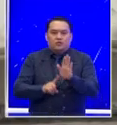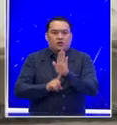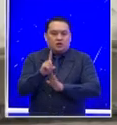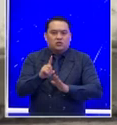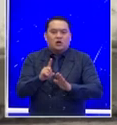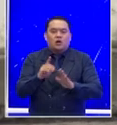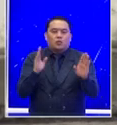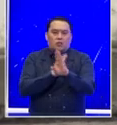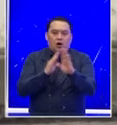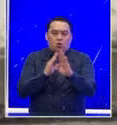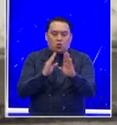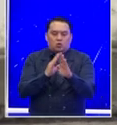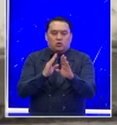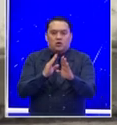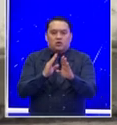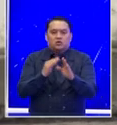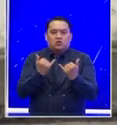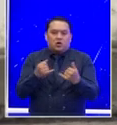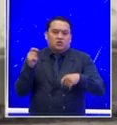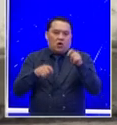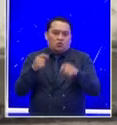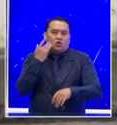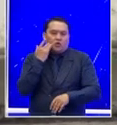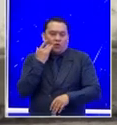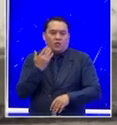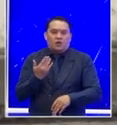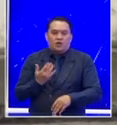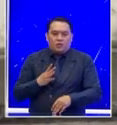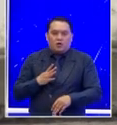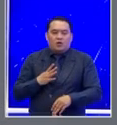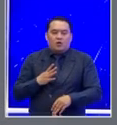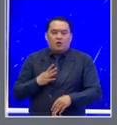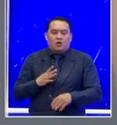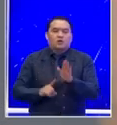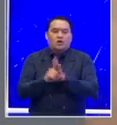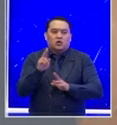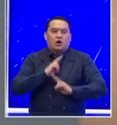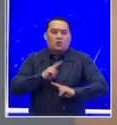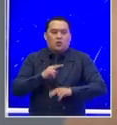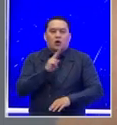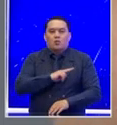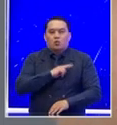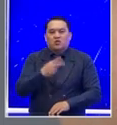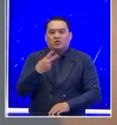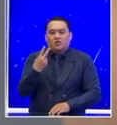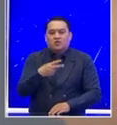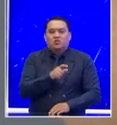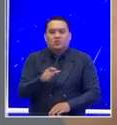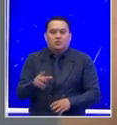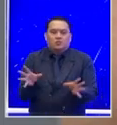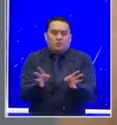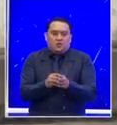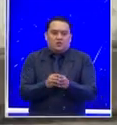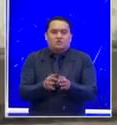погода выставится. Погодные условия не позволяют на данный момент. Но как выставится погода, начнем. Работают около 20 человек вместе с